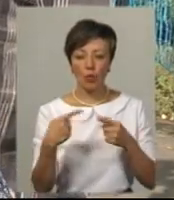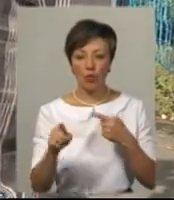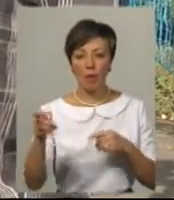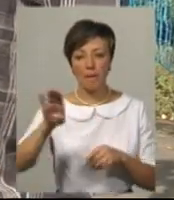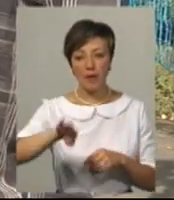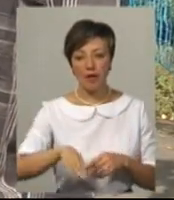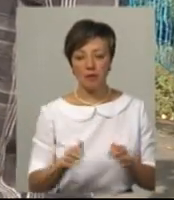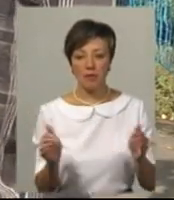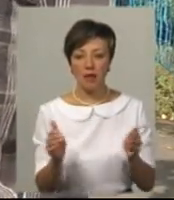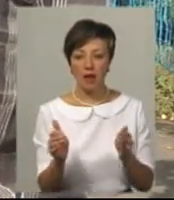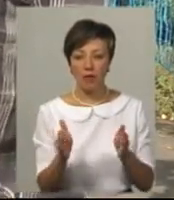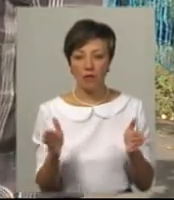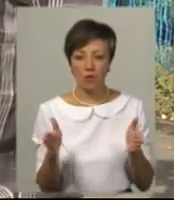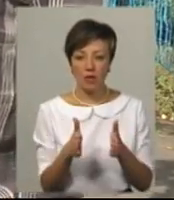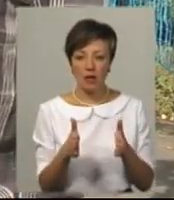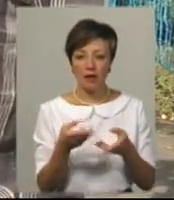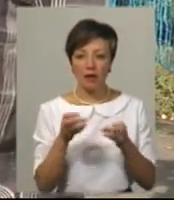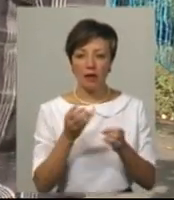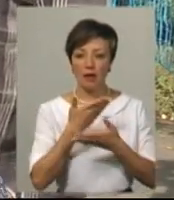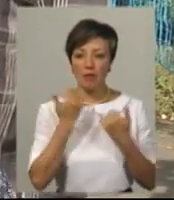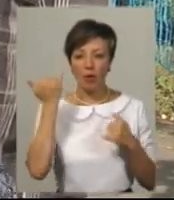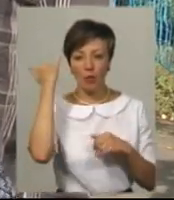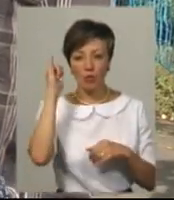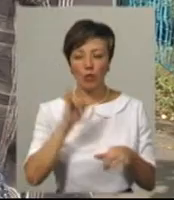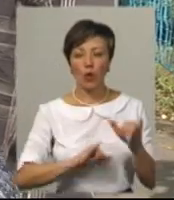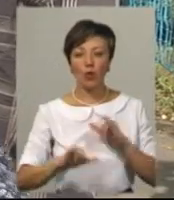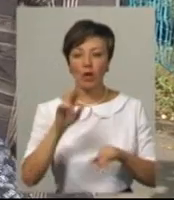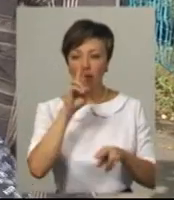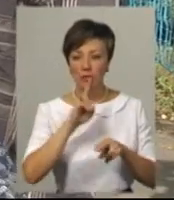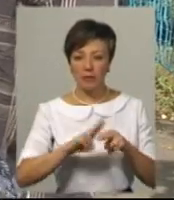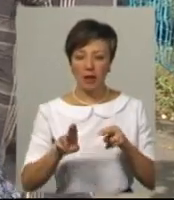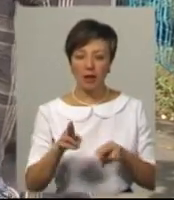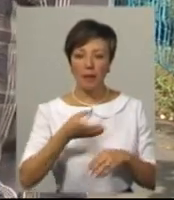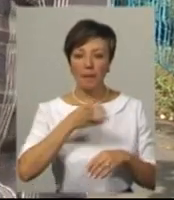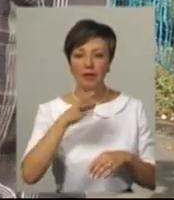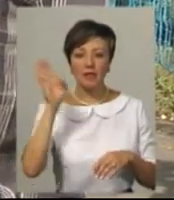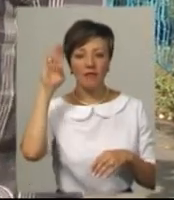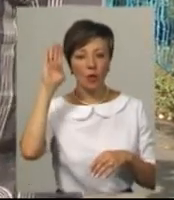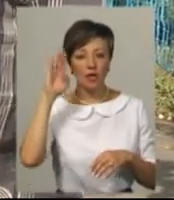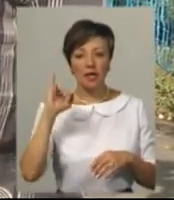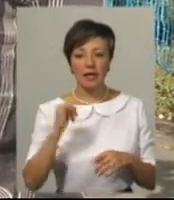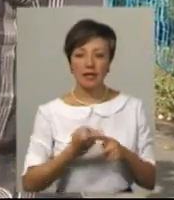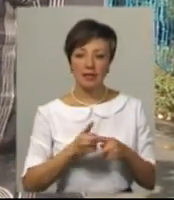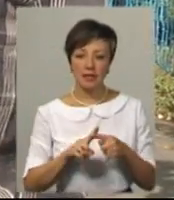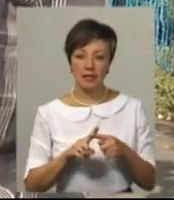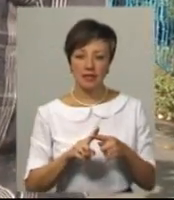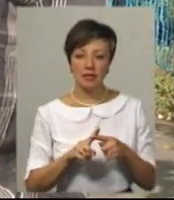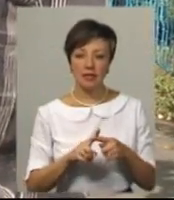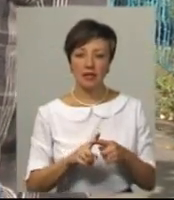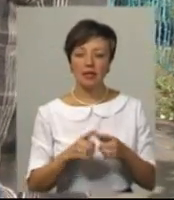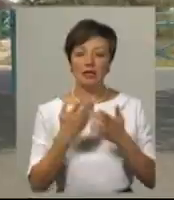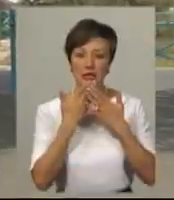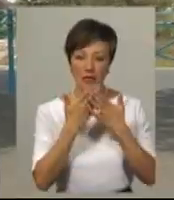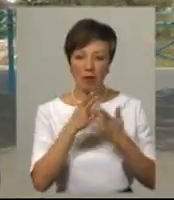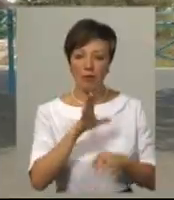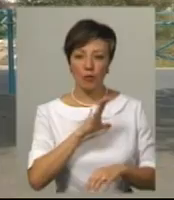там маленькому, вузенькому, де нема худобі, де подітися, де напитися води. І цей, і запах, звісно,